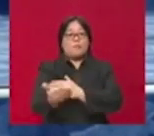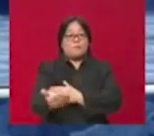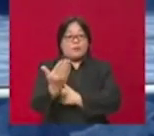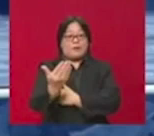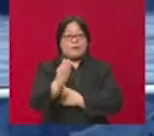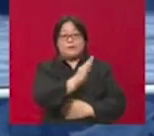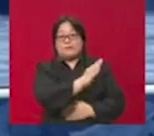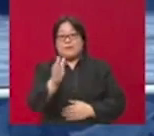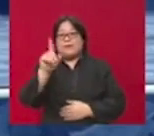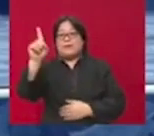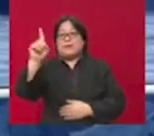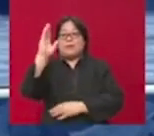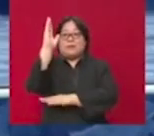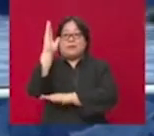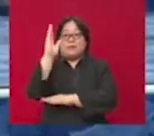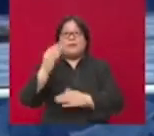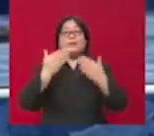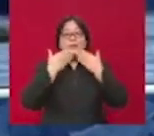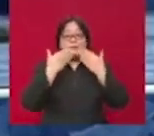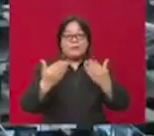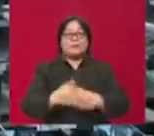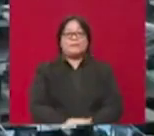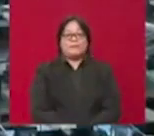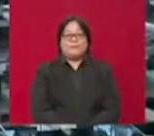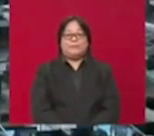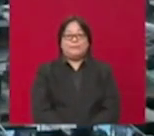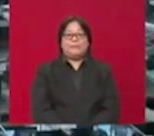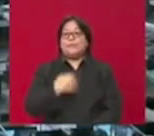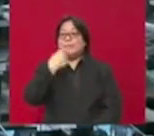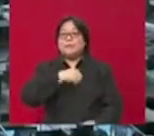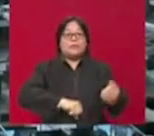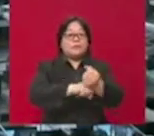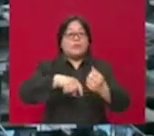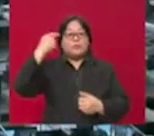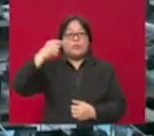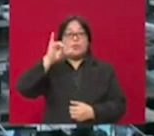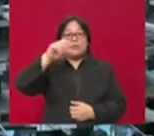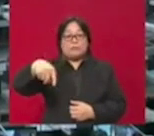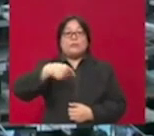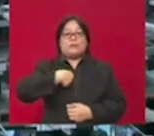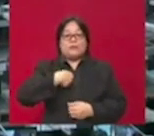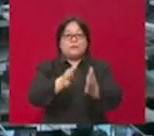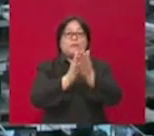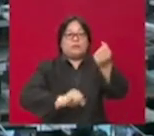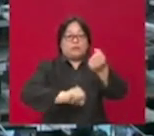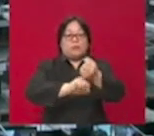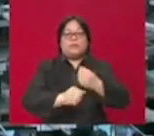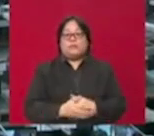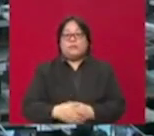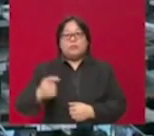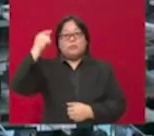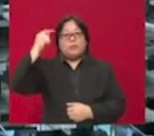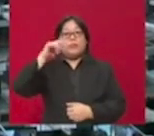hingga 1 tengah hari. Terima kasih. Siapa yang menyokong? Tuan Yang di-Pertua, saya mohon menyokong.